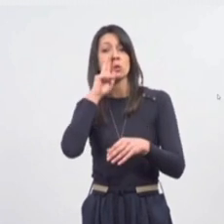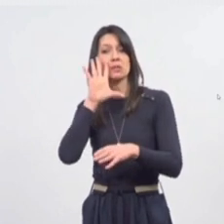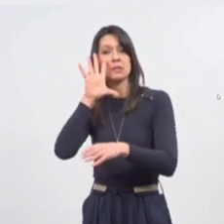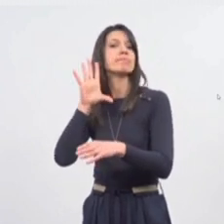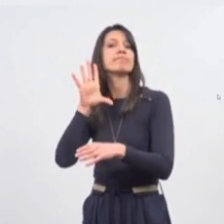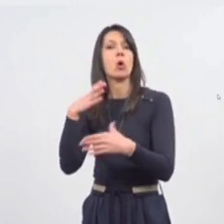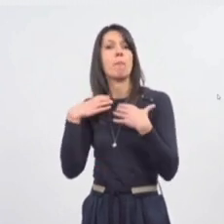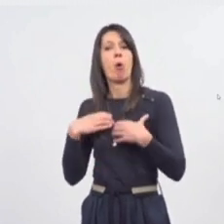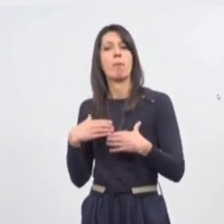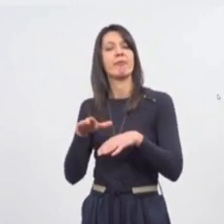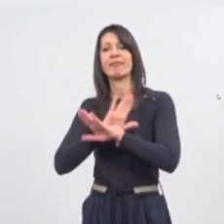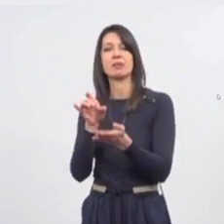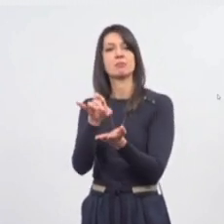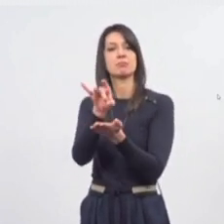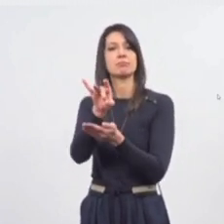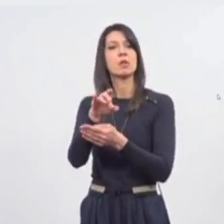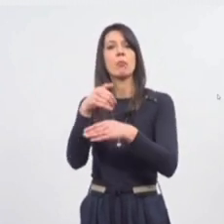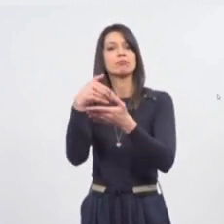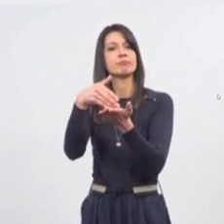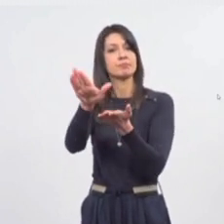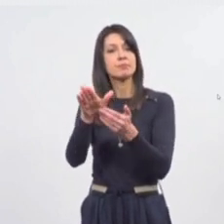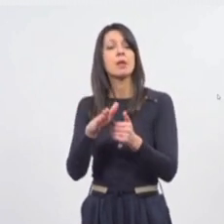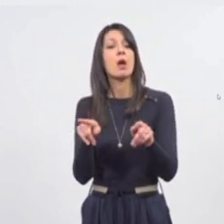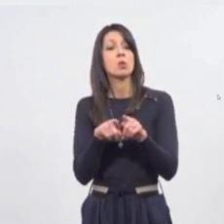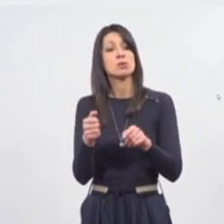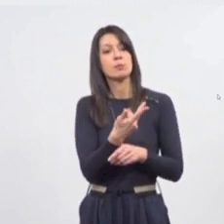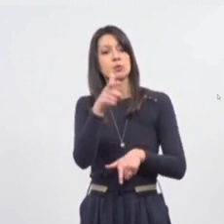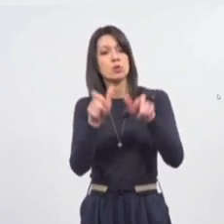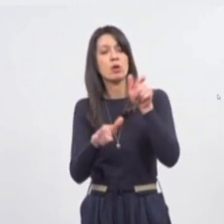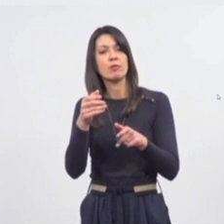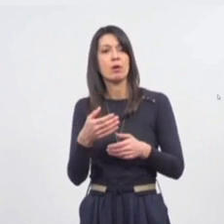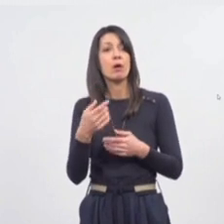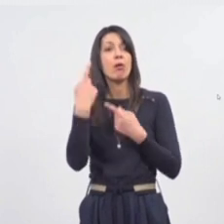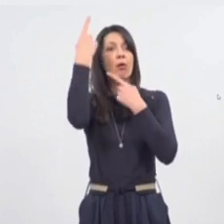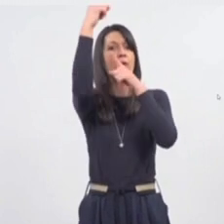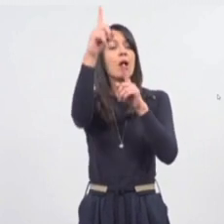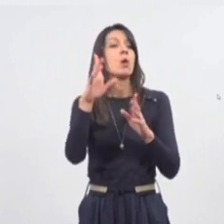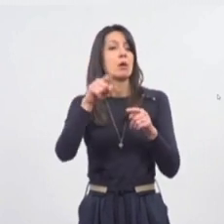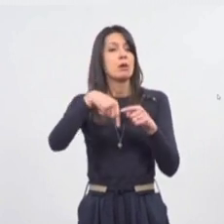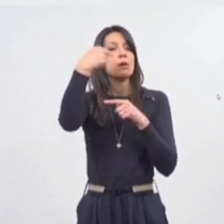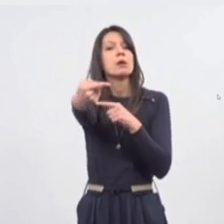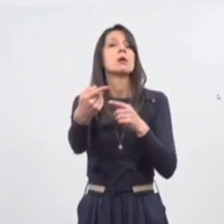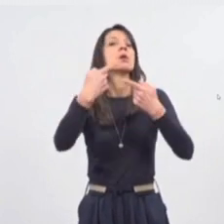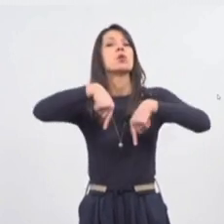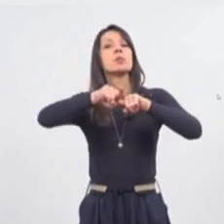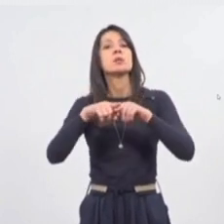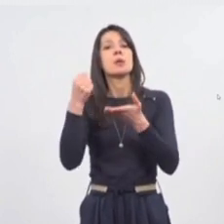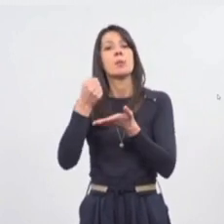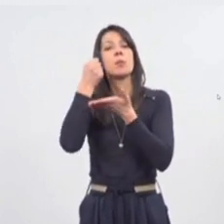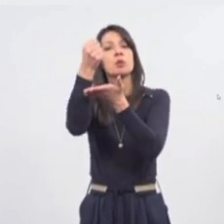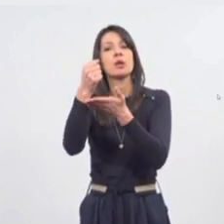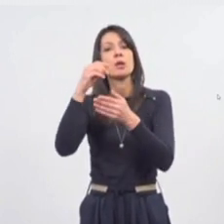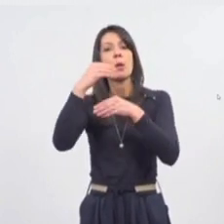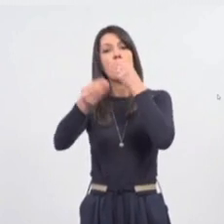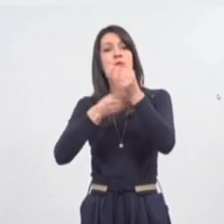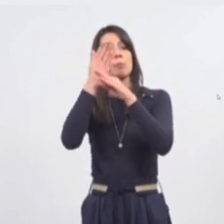voix se sont élevées pour s'inquiéter que la prochaine session du Comité du patrimoine mondial